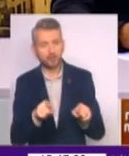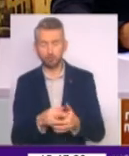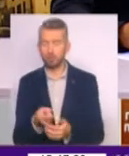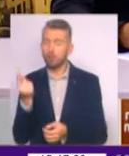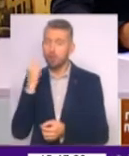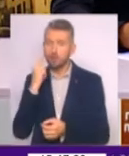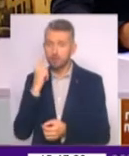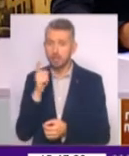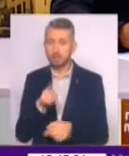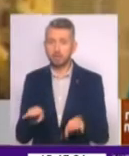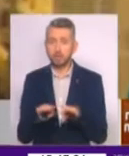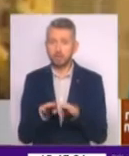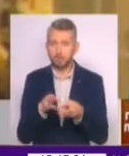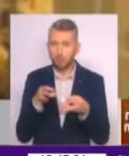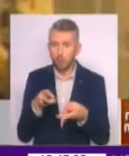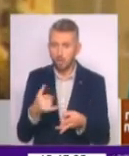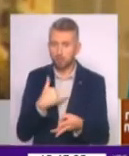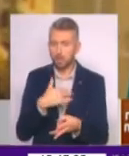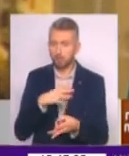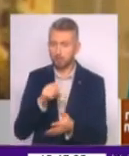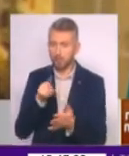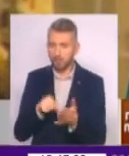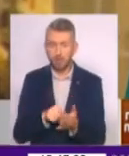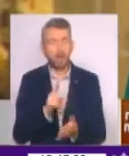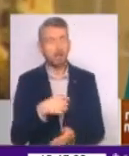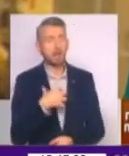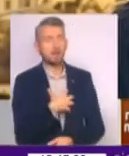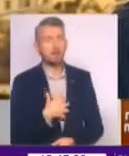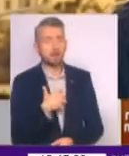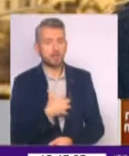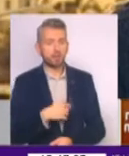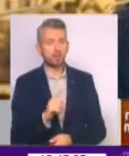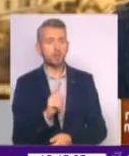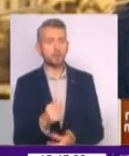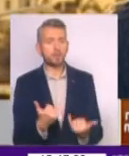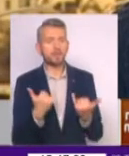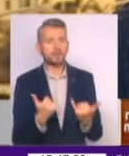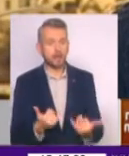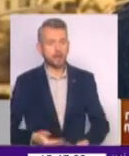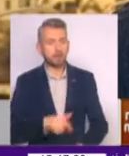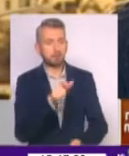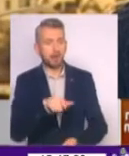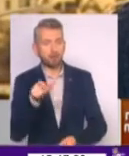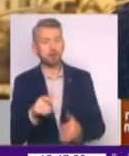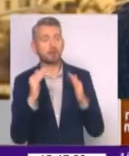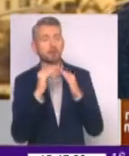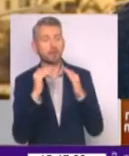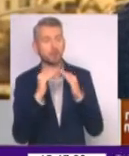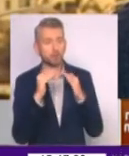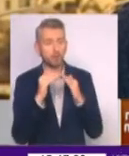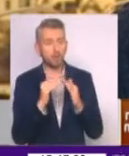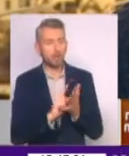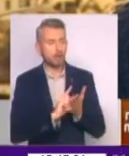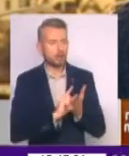звичайно, з подібними котельнями у нас було питання. І але, знову ж таки, важливо, щоб зараз мешканці будинку